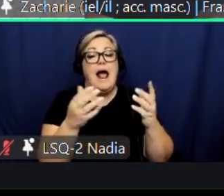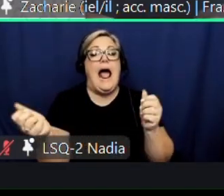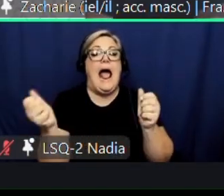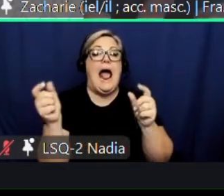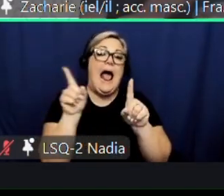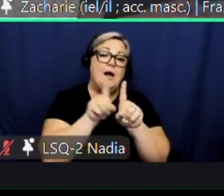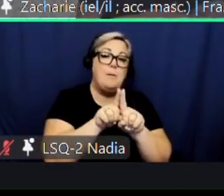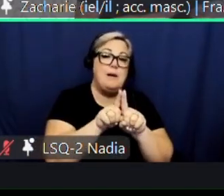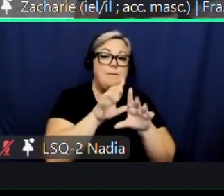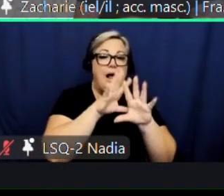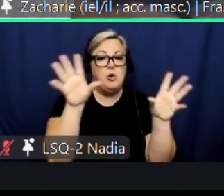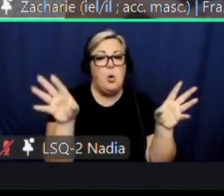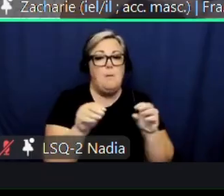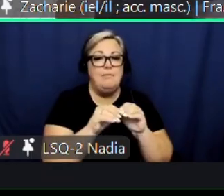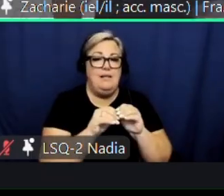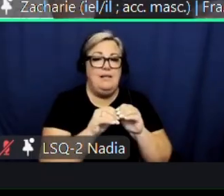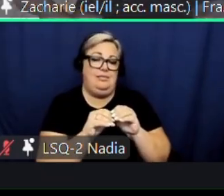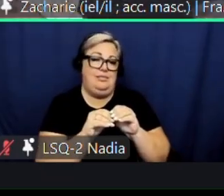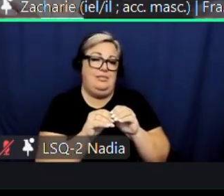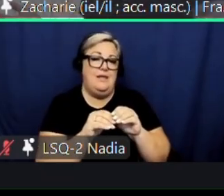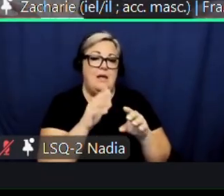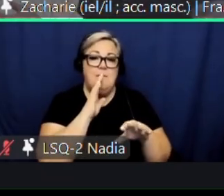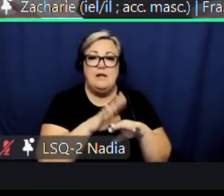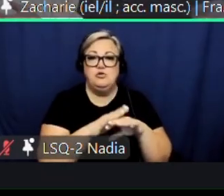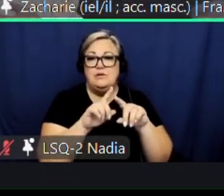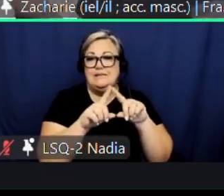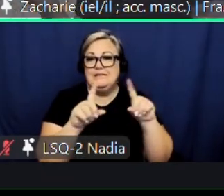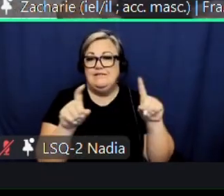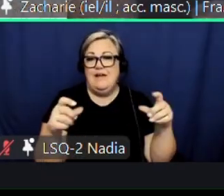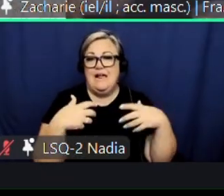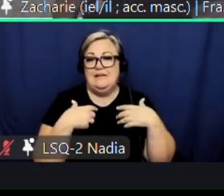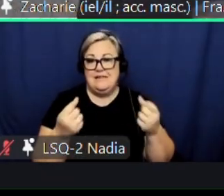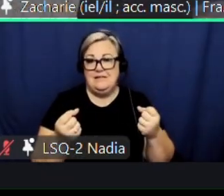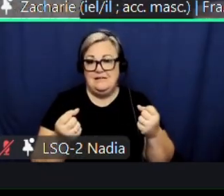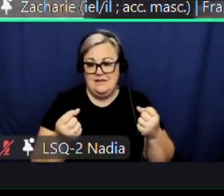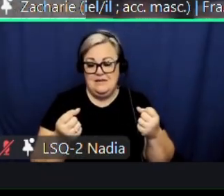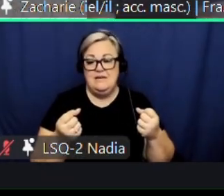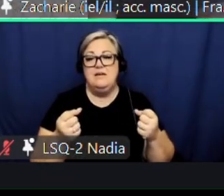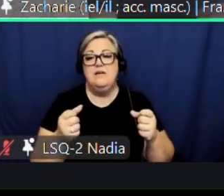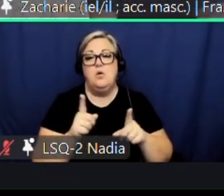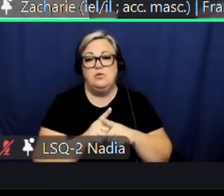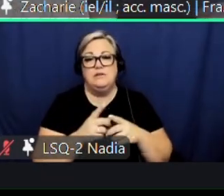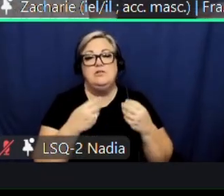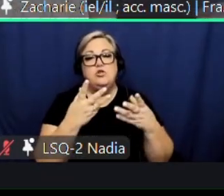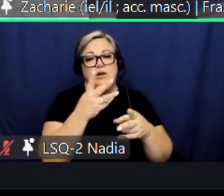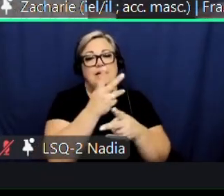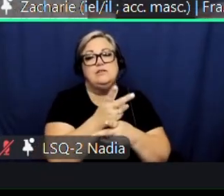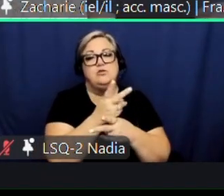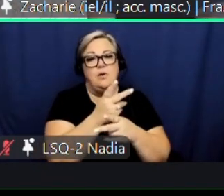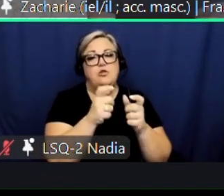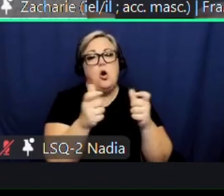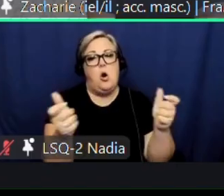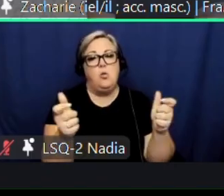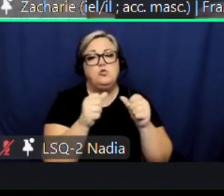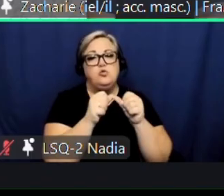accompagnement global qui aborde plusieurs facettes de la santé et de fournir des soins de longue durée.